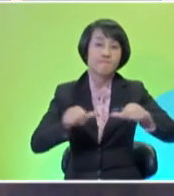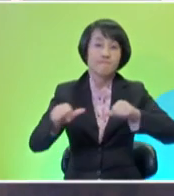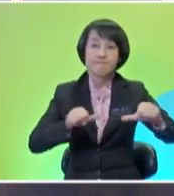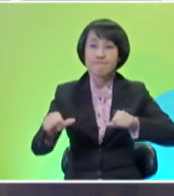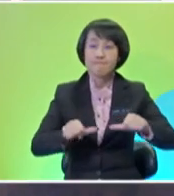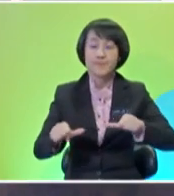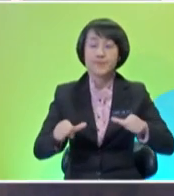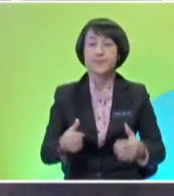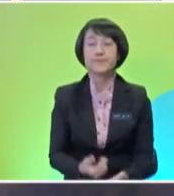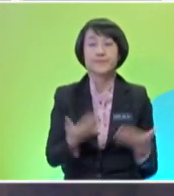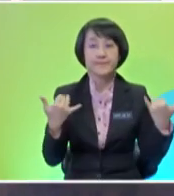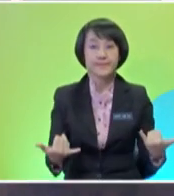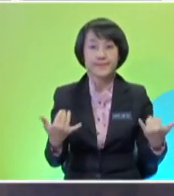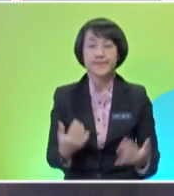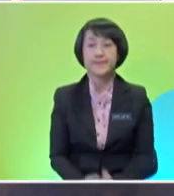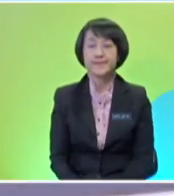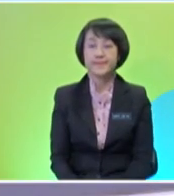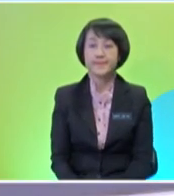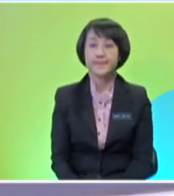susu disini